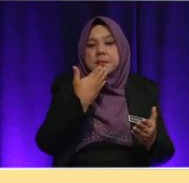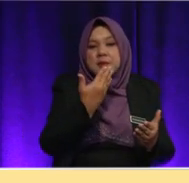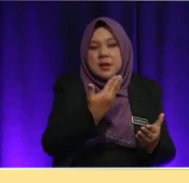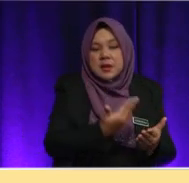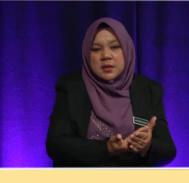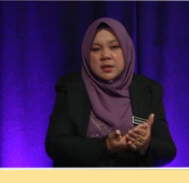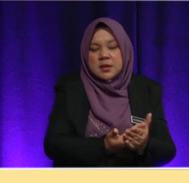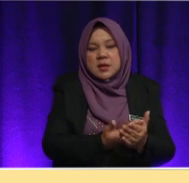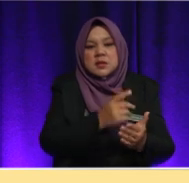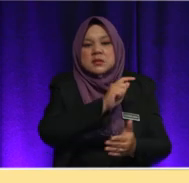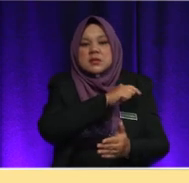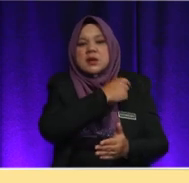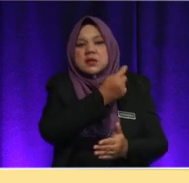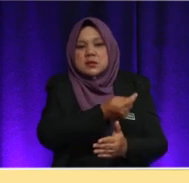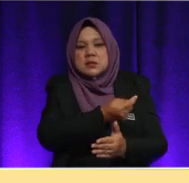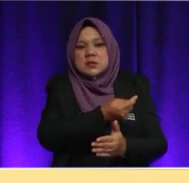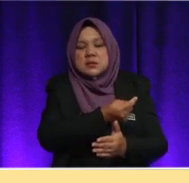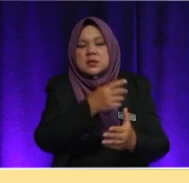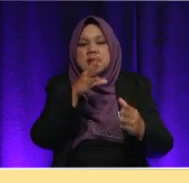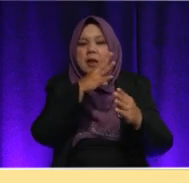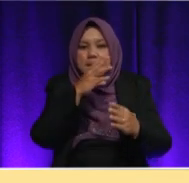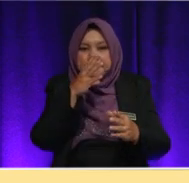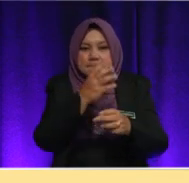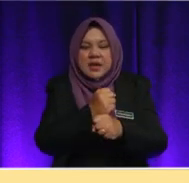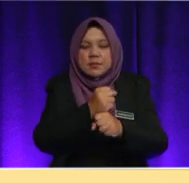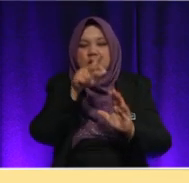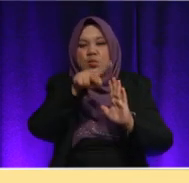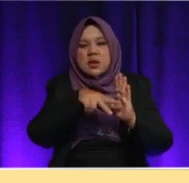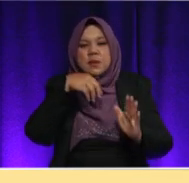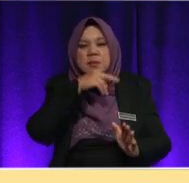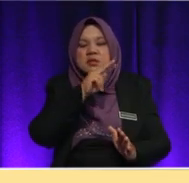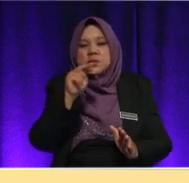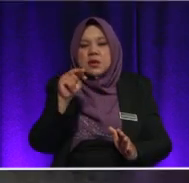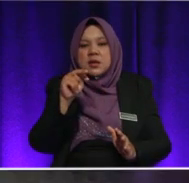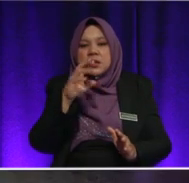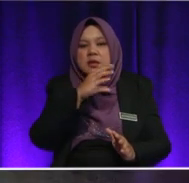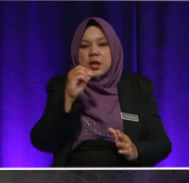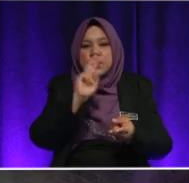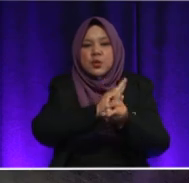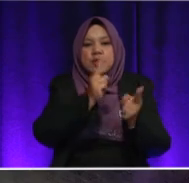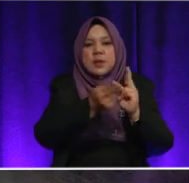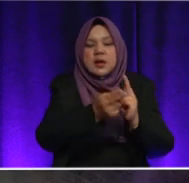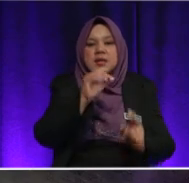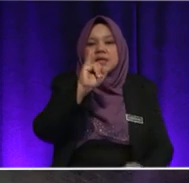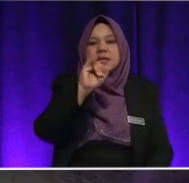Telaga dapat mengurangi pencemaran udara dan perubahan iklim ya kita